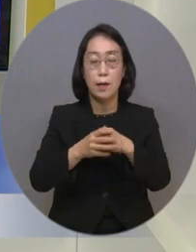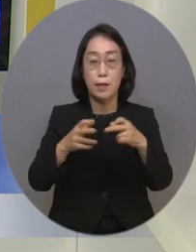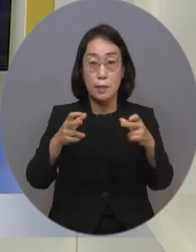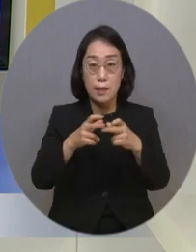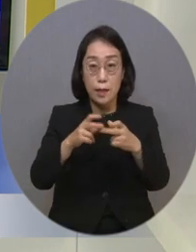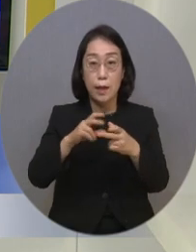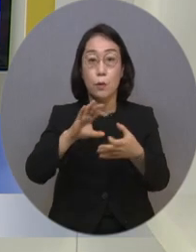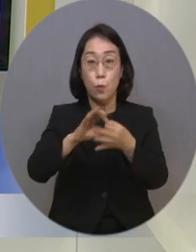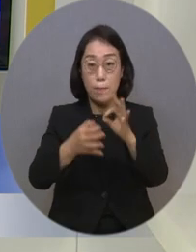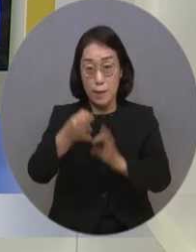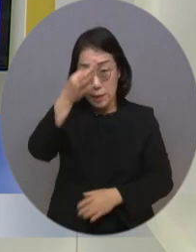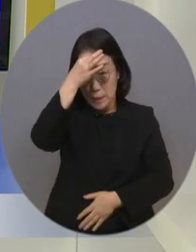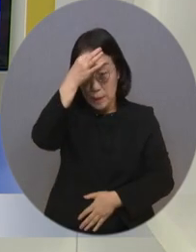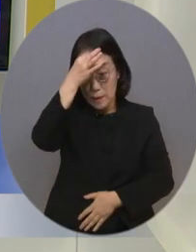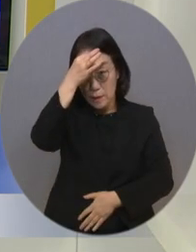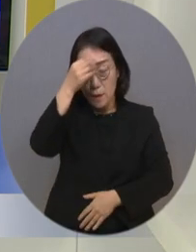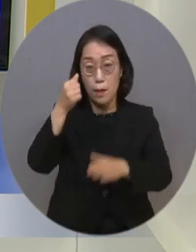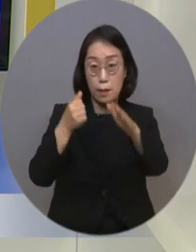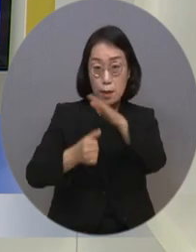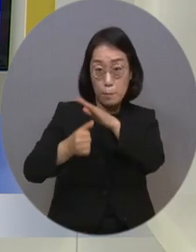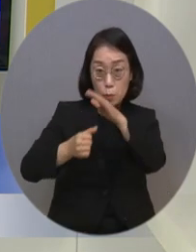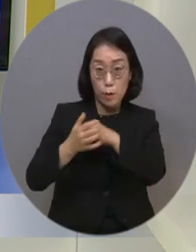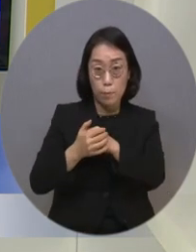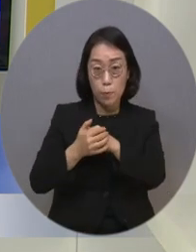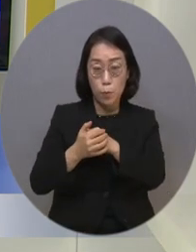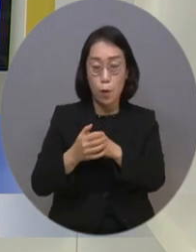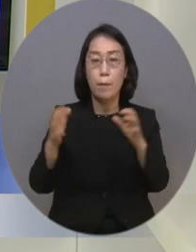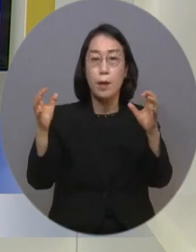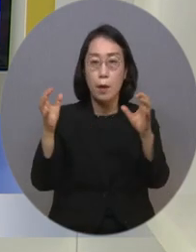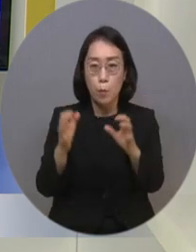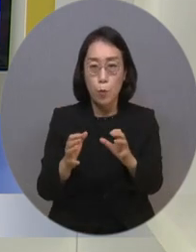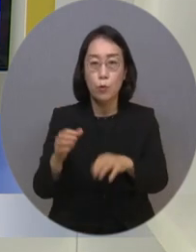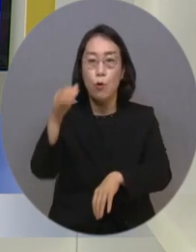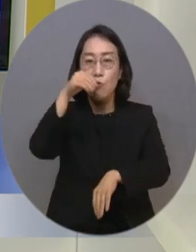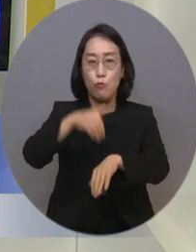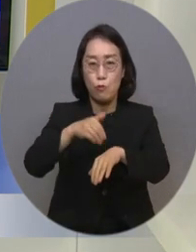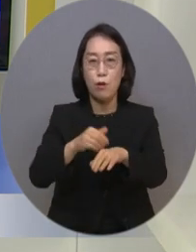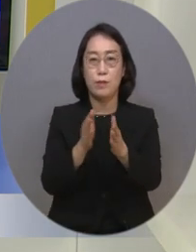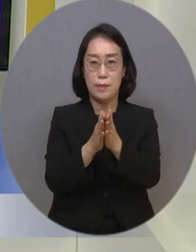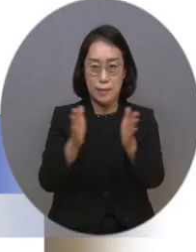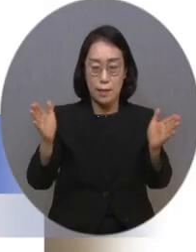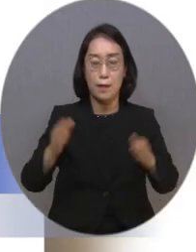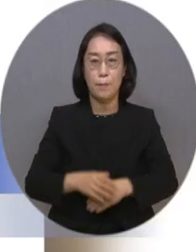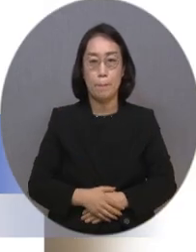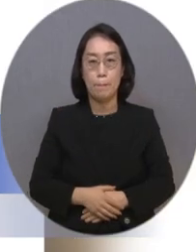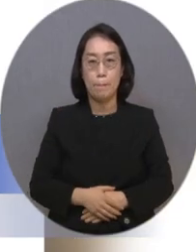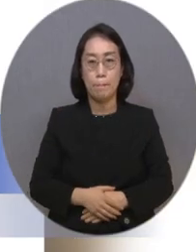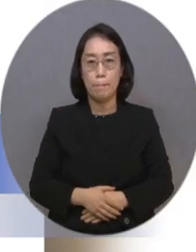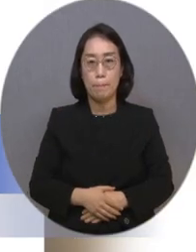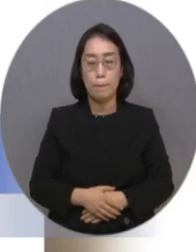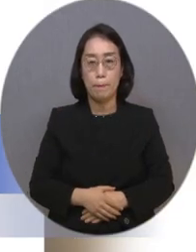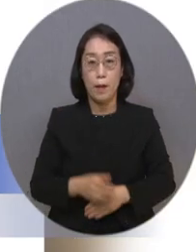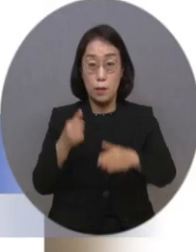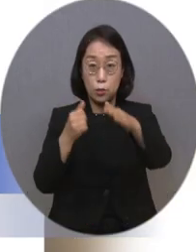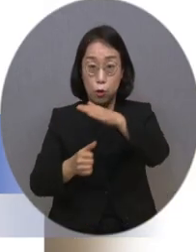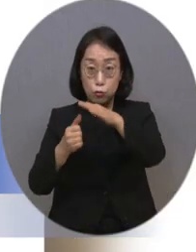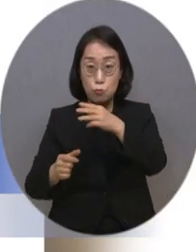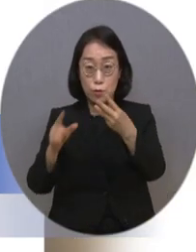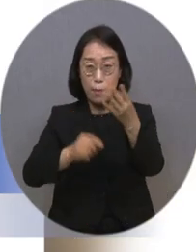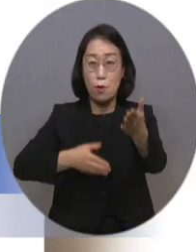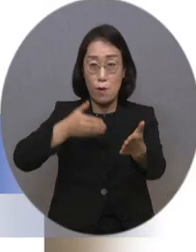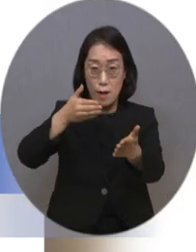국제장애인기능올림픽대회를 앞두고 우리 국가대표 선수들이 입촌식을 갖고 합동훈련에 들어갔습니다. 선수들은 오는